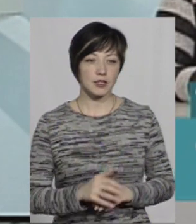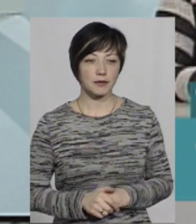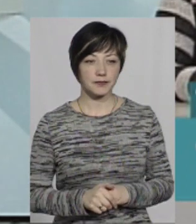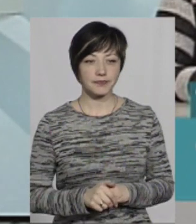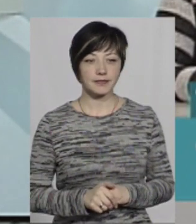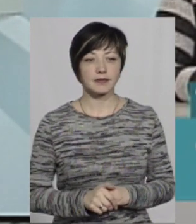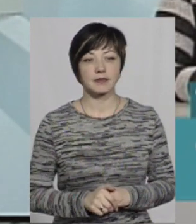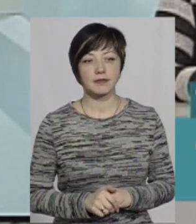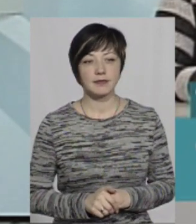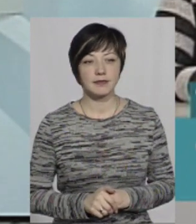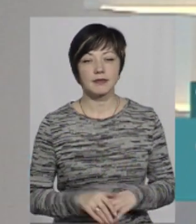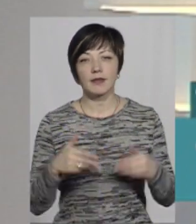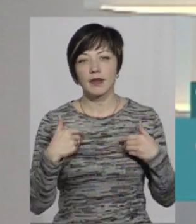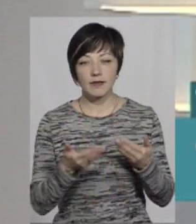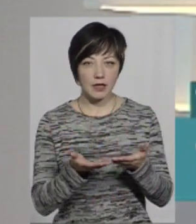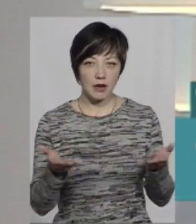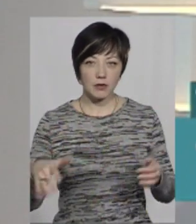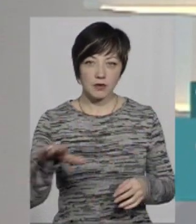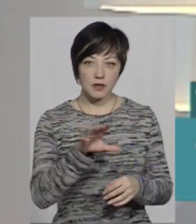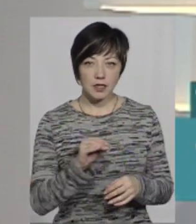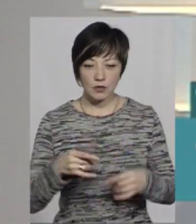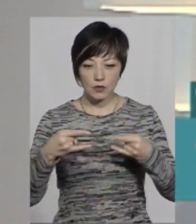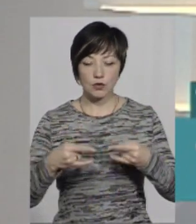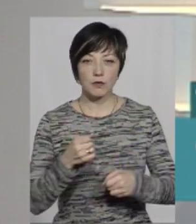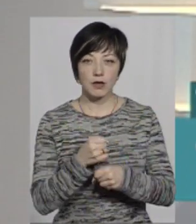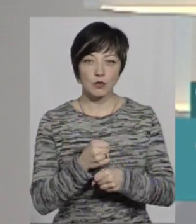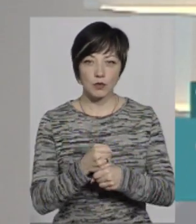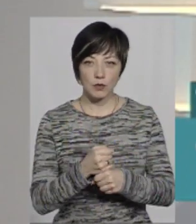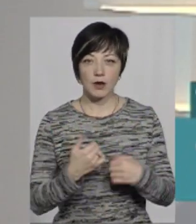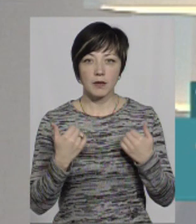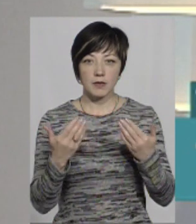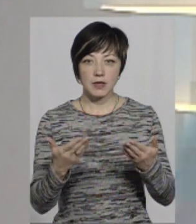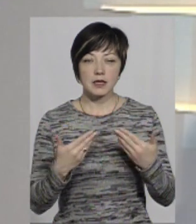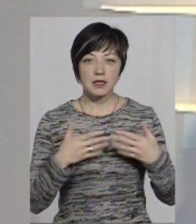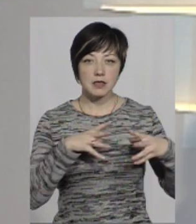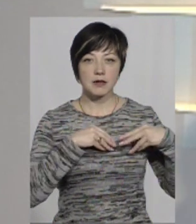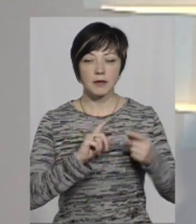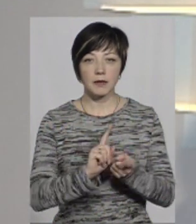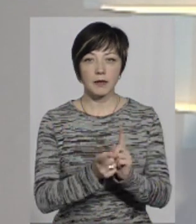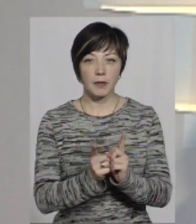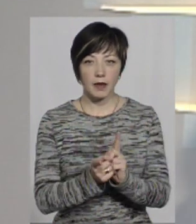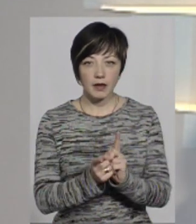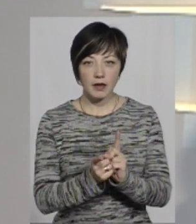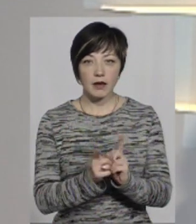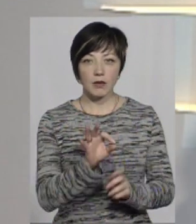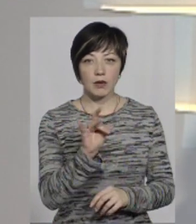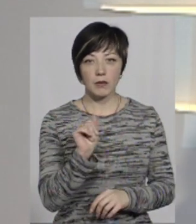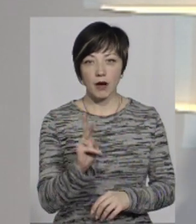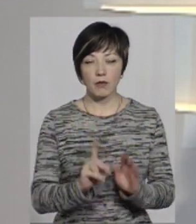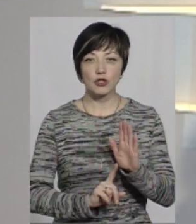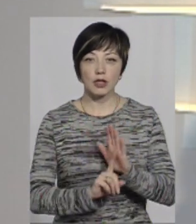Добрий вечір! Добрий вечір! Вітаємо всіх. У студії працюємо ми з Ольгою Рибак.